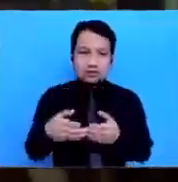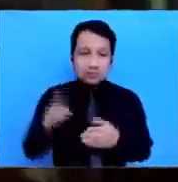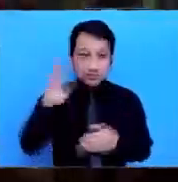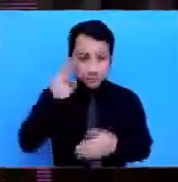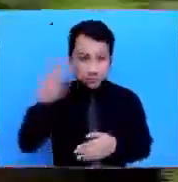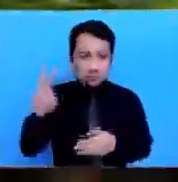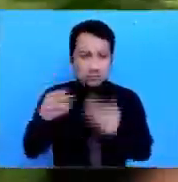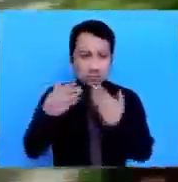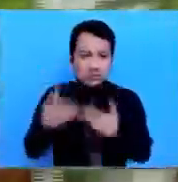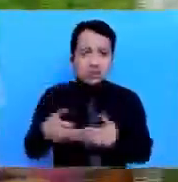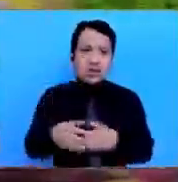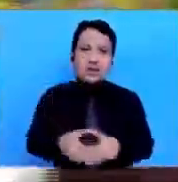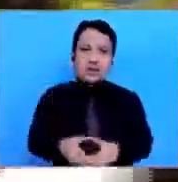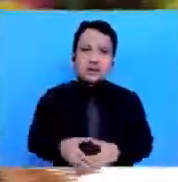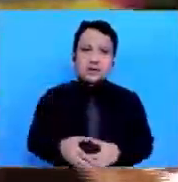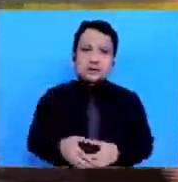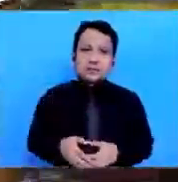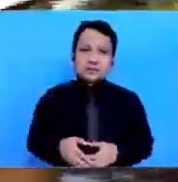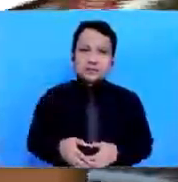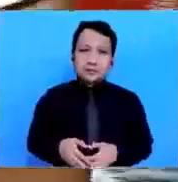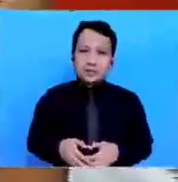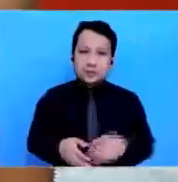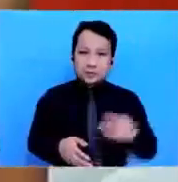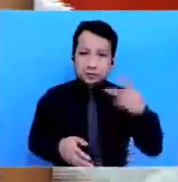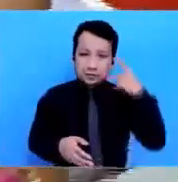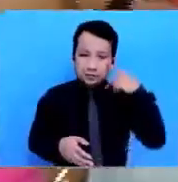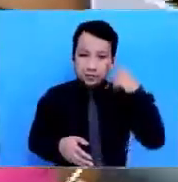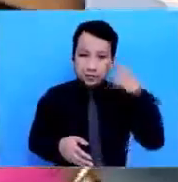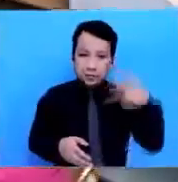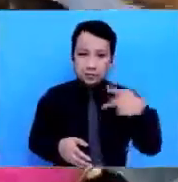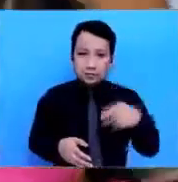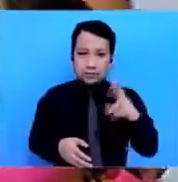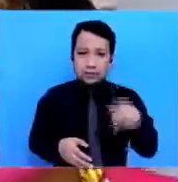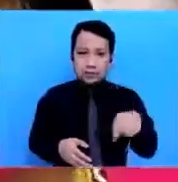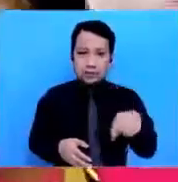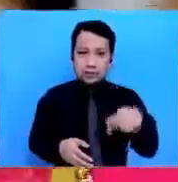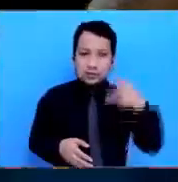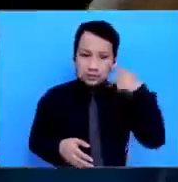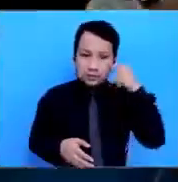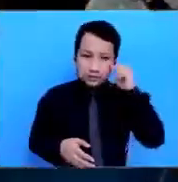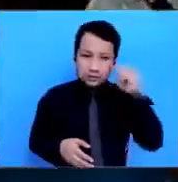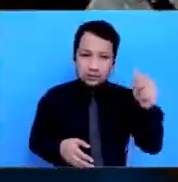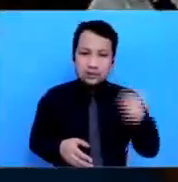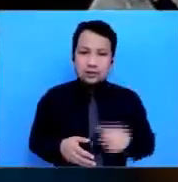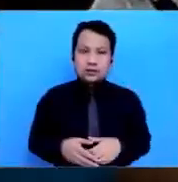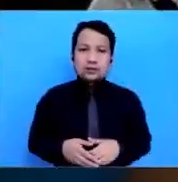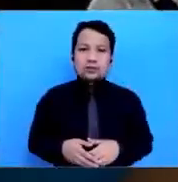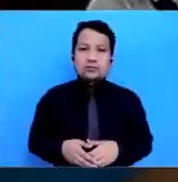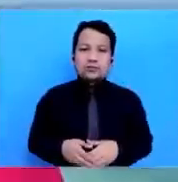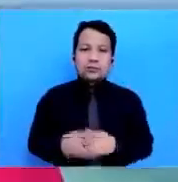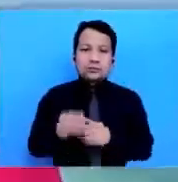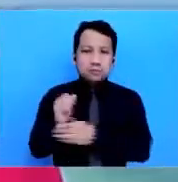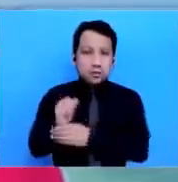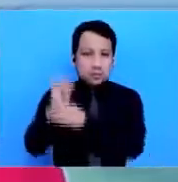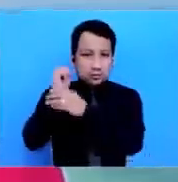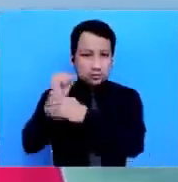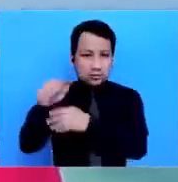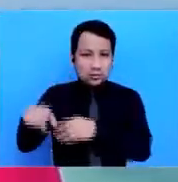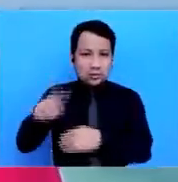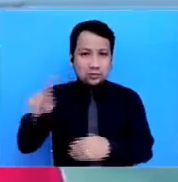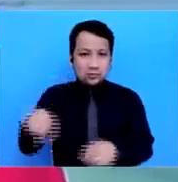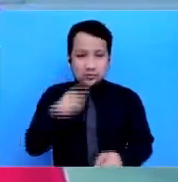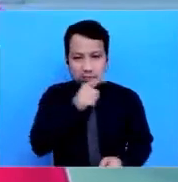Jr. Para naman kay Partido Reformer President Pantaleon Alvarez na kai-endorso lang kay Vice President Lenny